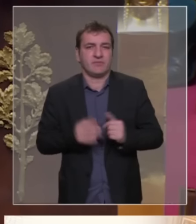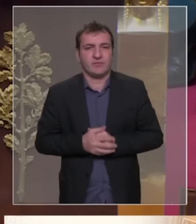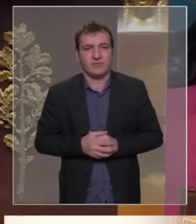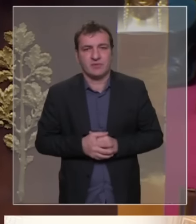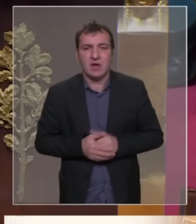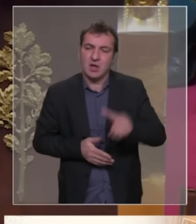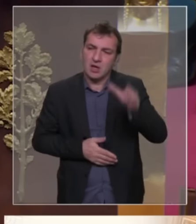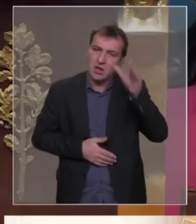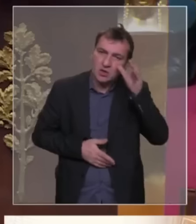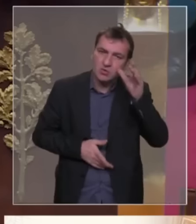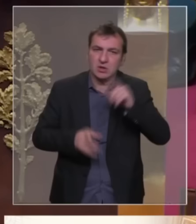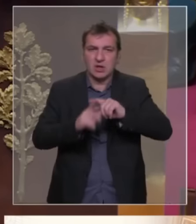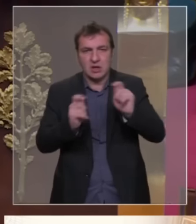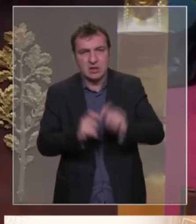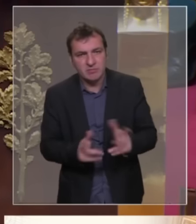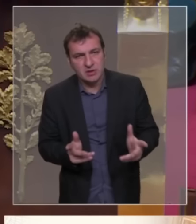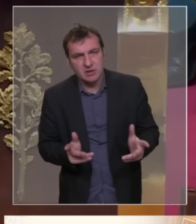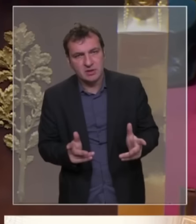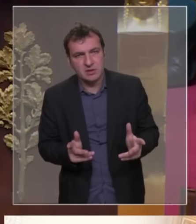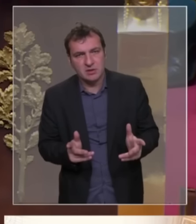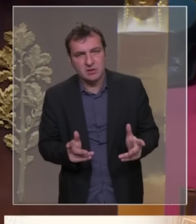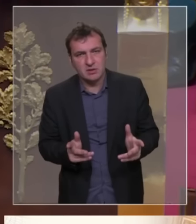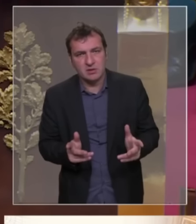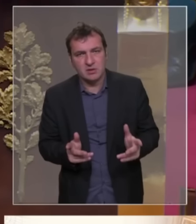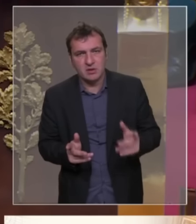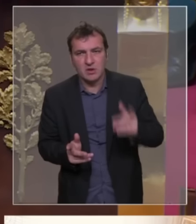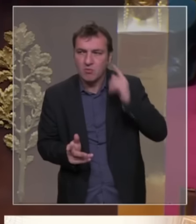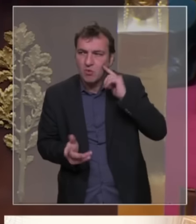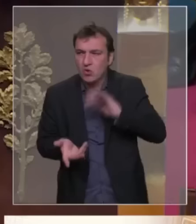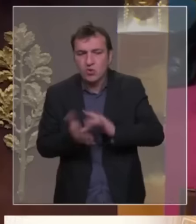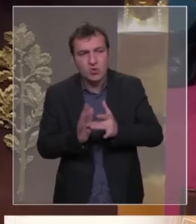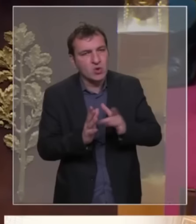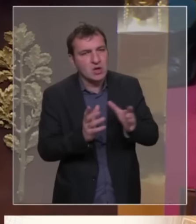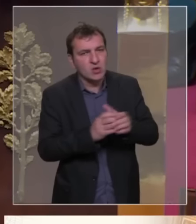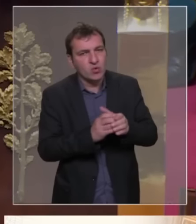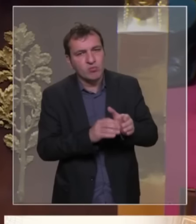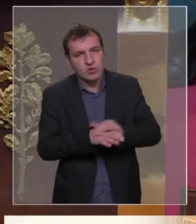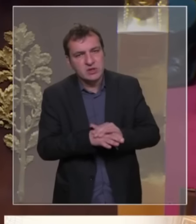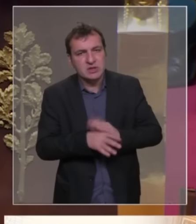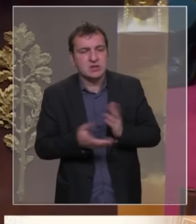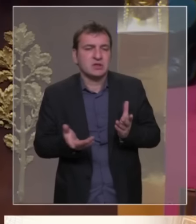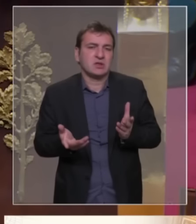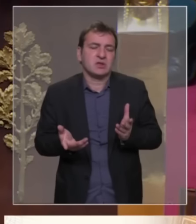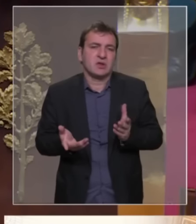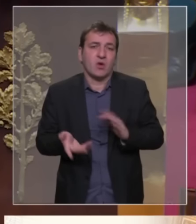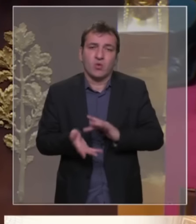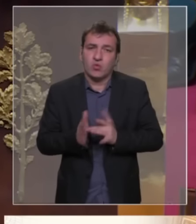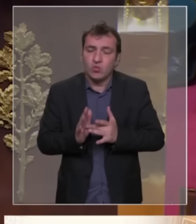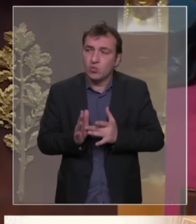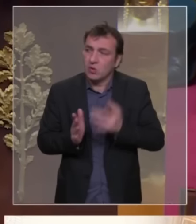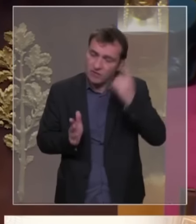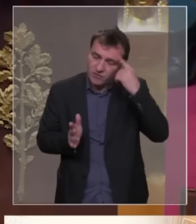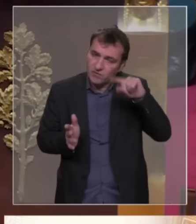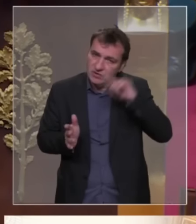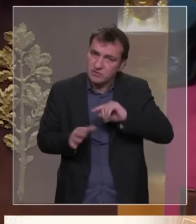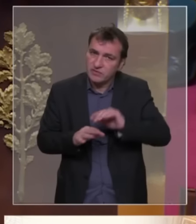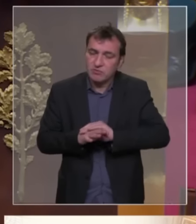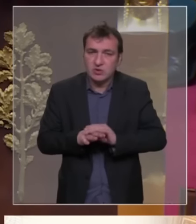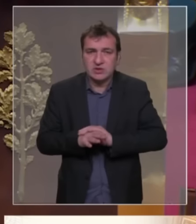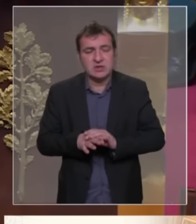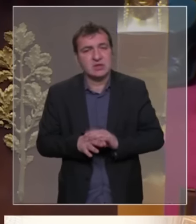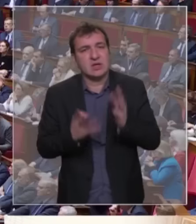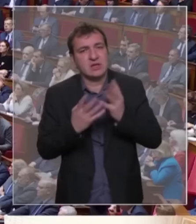Écoute, respect à l'égard de toutes les forces politiques et de toutes les sensibilités politiques à l'Assemblée nationale et au